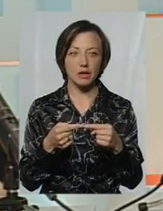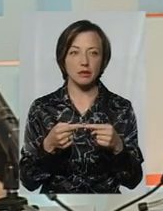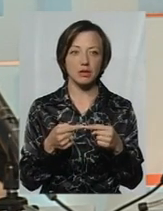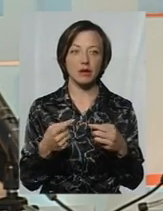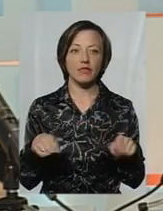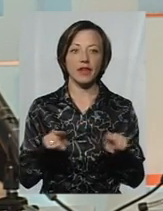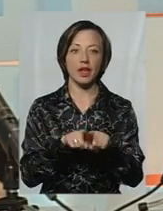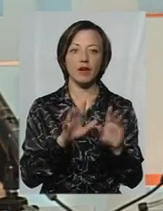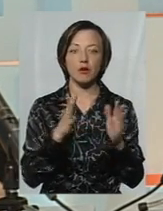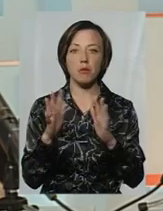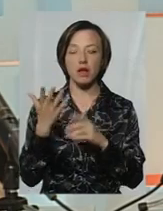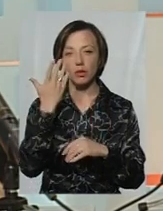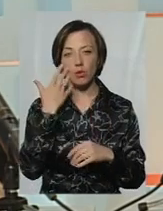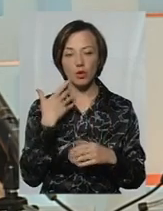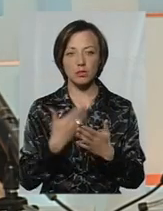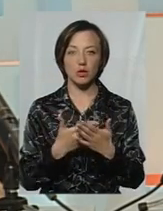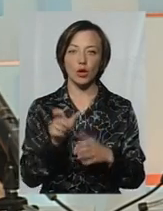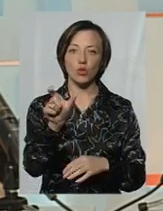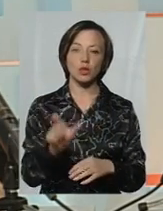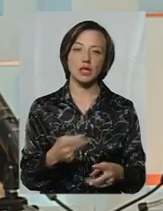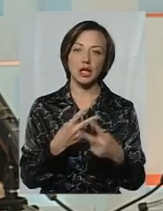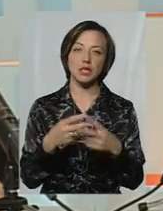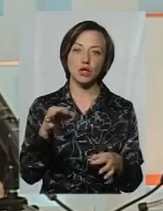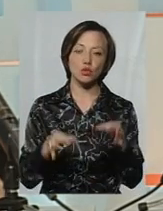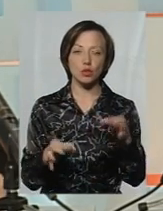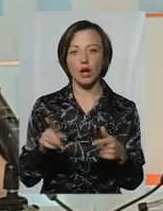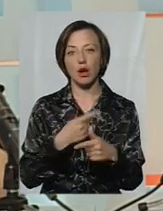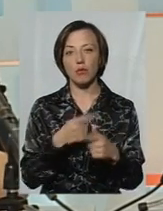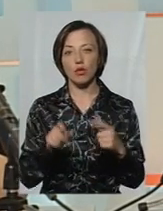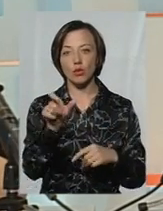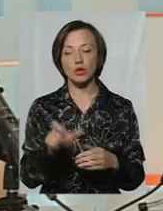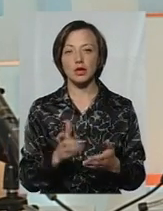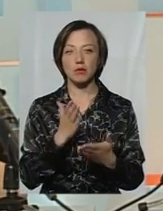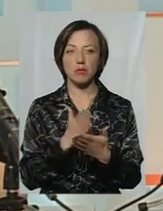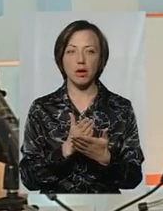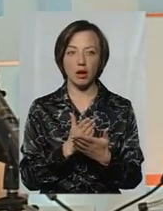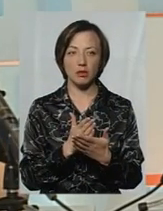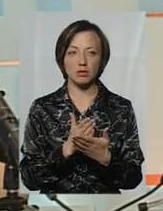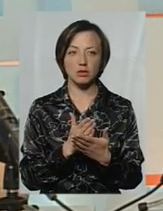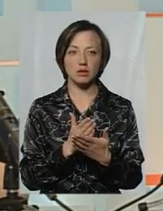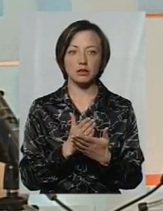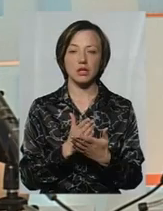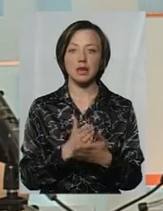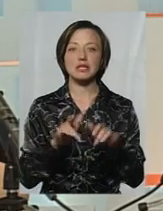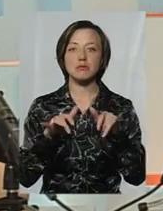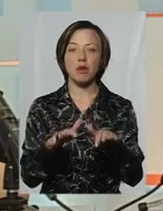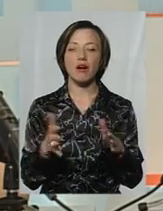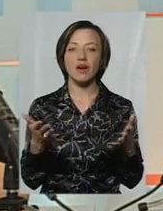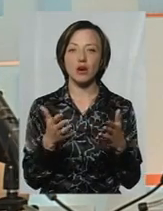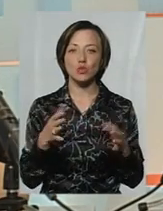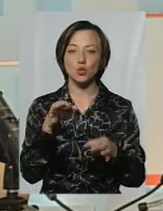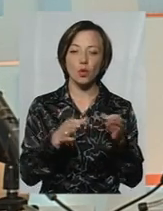в таких випадках, коли там людина засуджена, або коли людина має з судовою системою якісь проблеми,